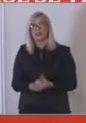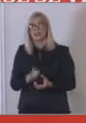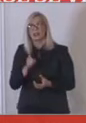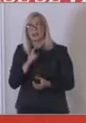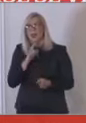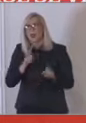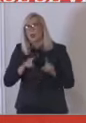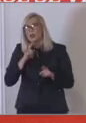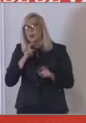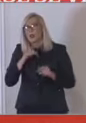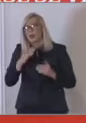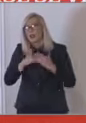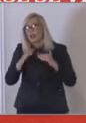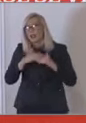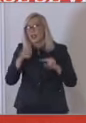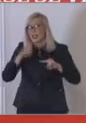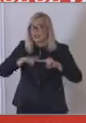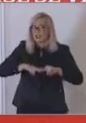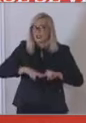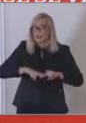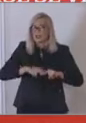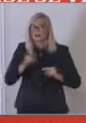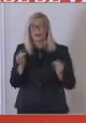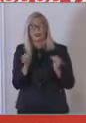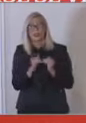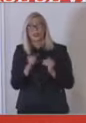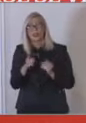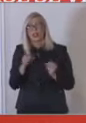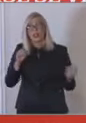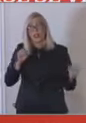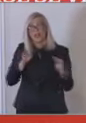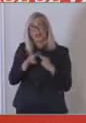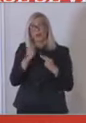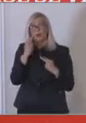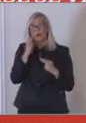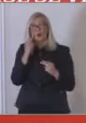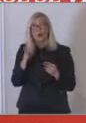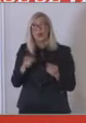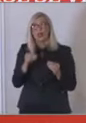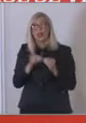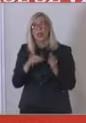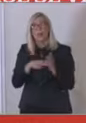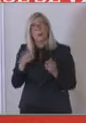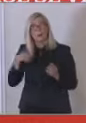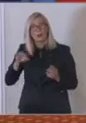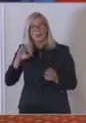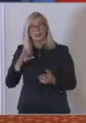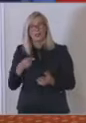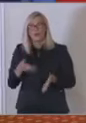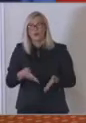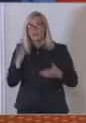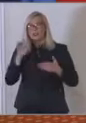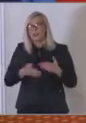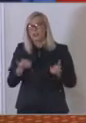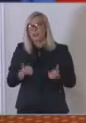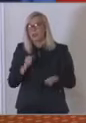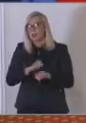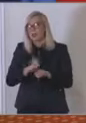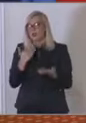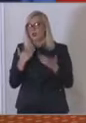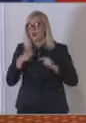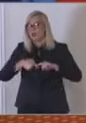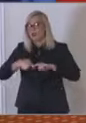filloj implementimi fizik i çfarë do lloj zgjidhje infrastrukturore dhe ashtu edhe për autostradën Shkup dhe Blac. Me